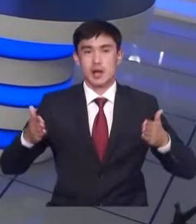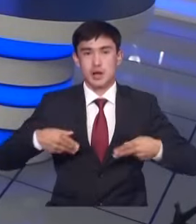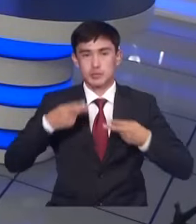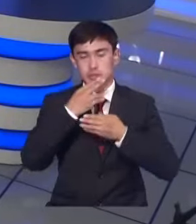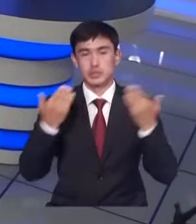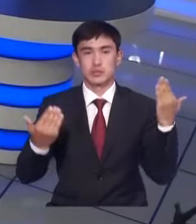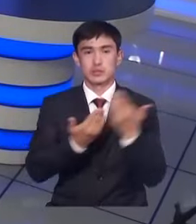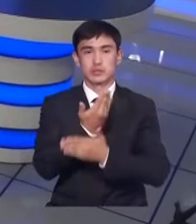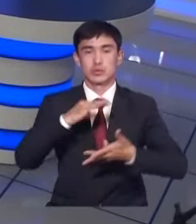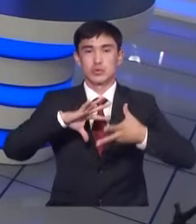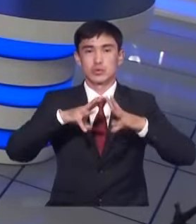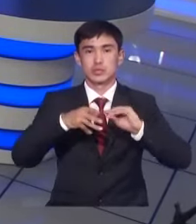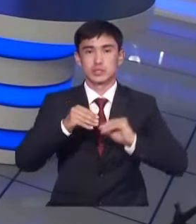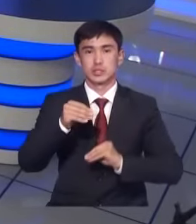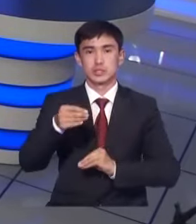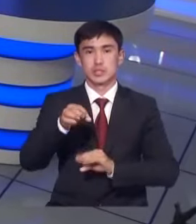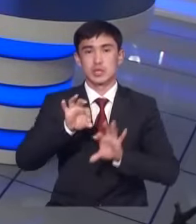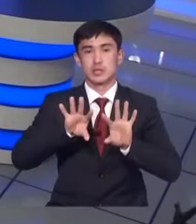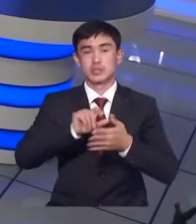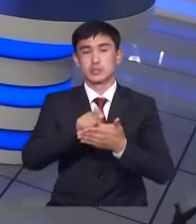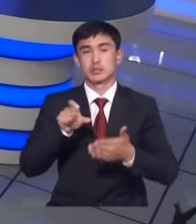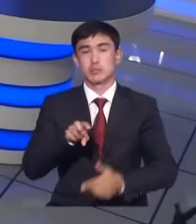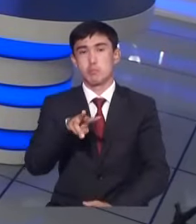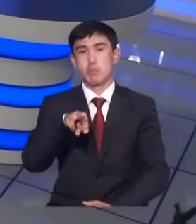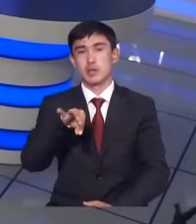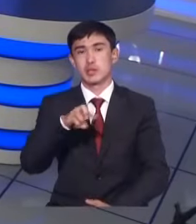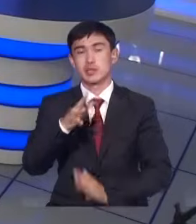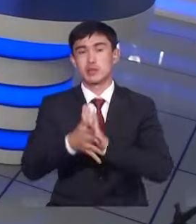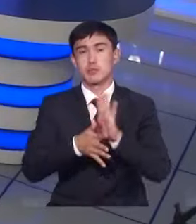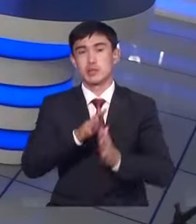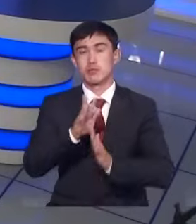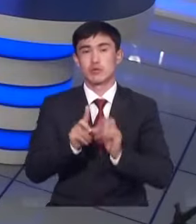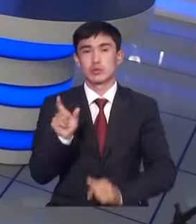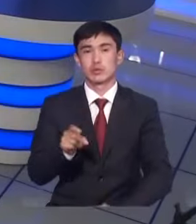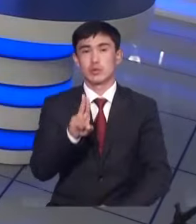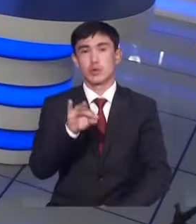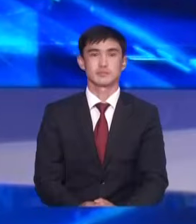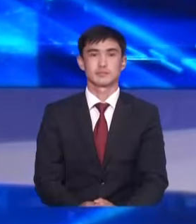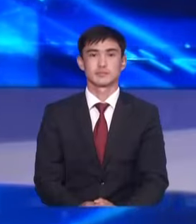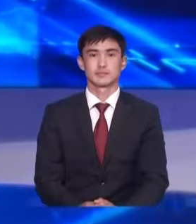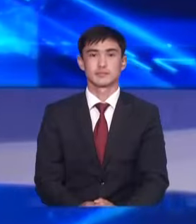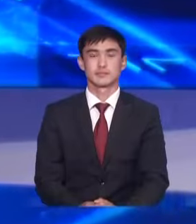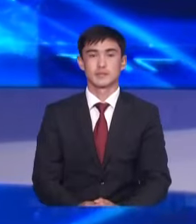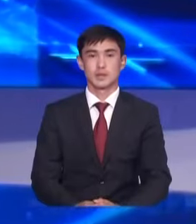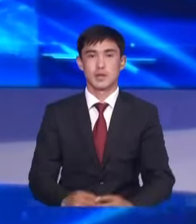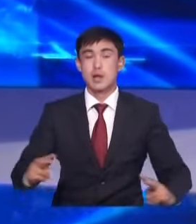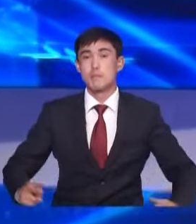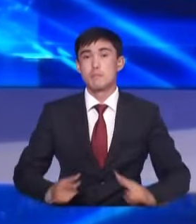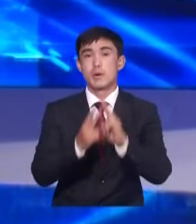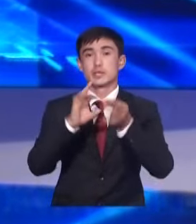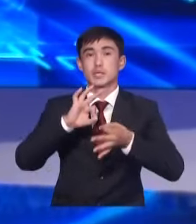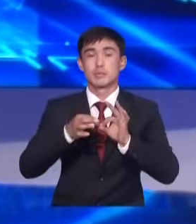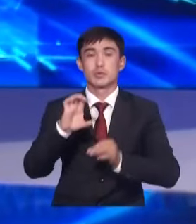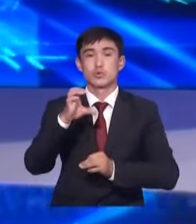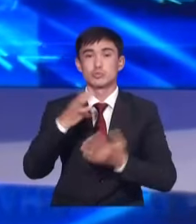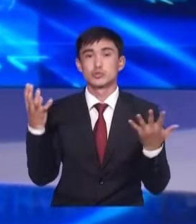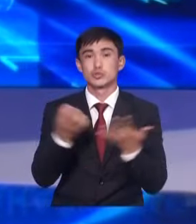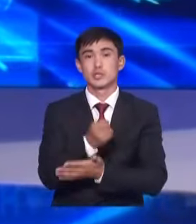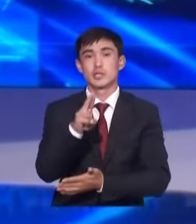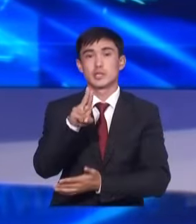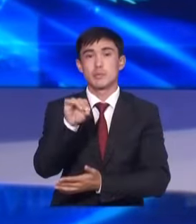армысыздар, эфирде қорытынды жаңалықтар, студияда Мадина Мұратбекқызы, сурда аудармада Дәурен Абдрасилов. Париж олимпиадасының күміш